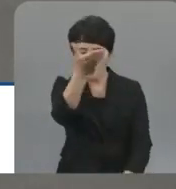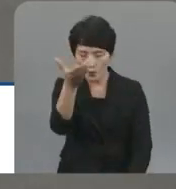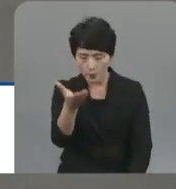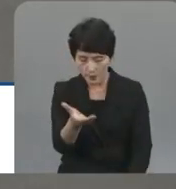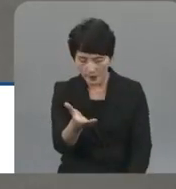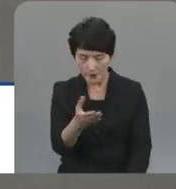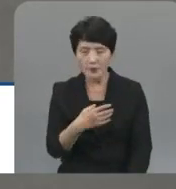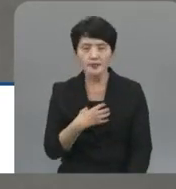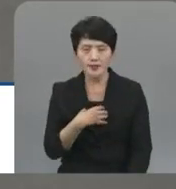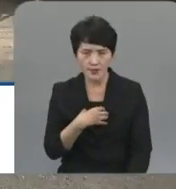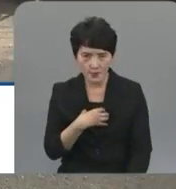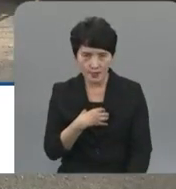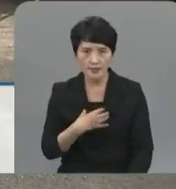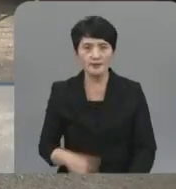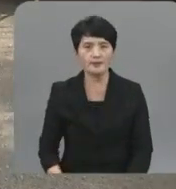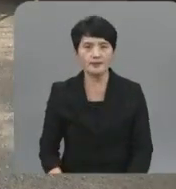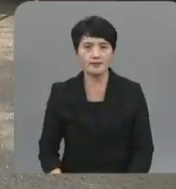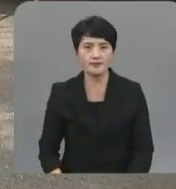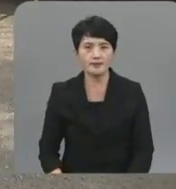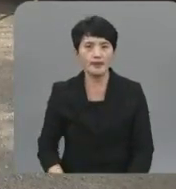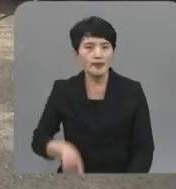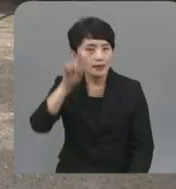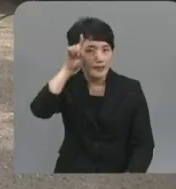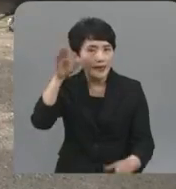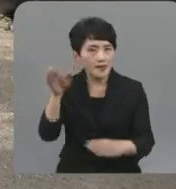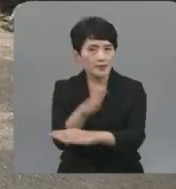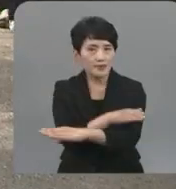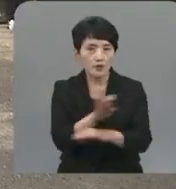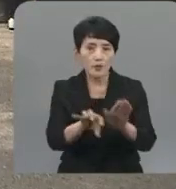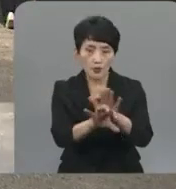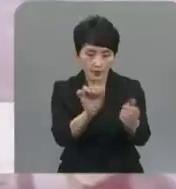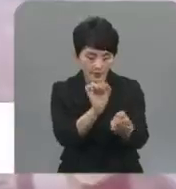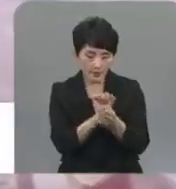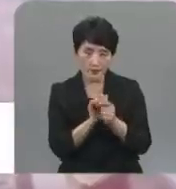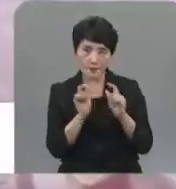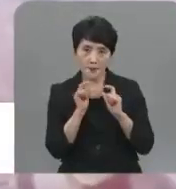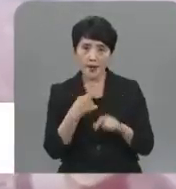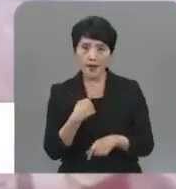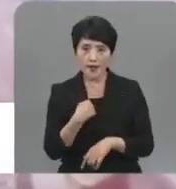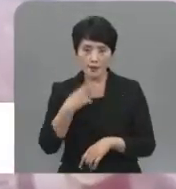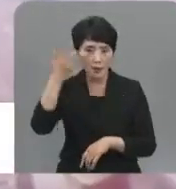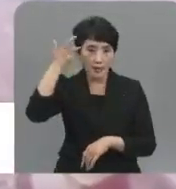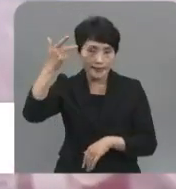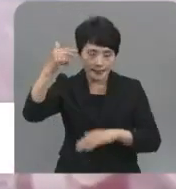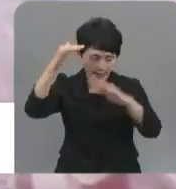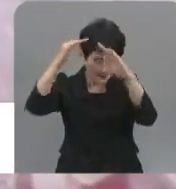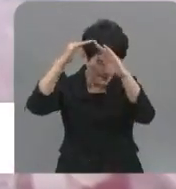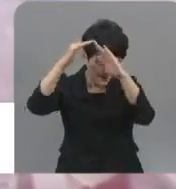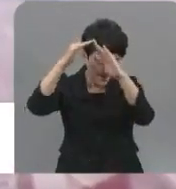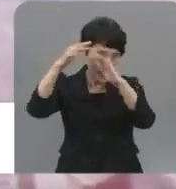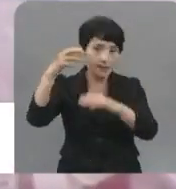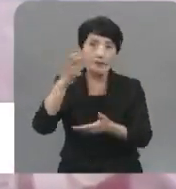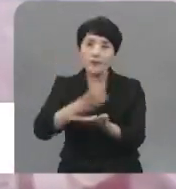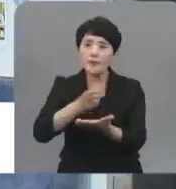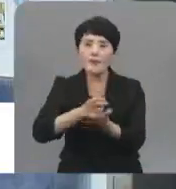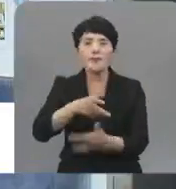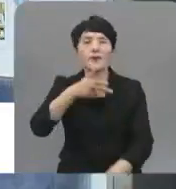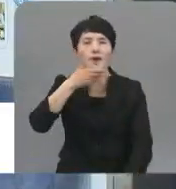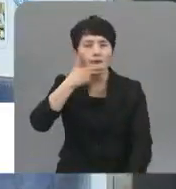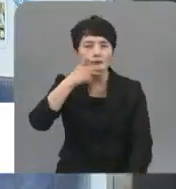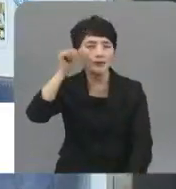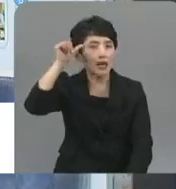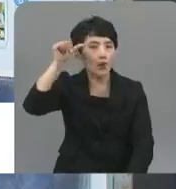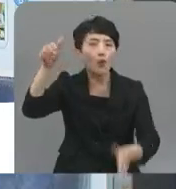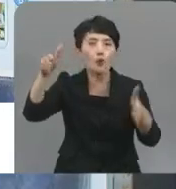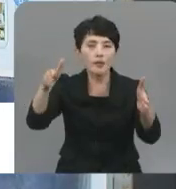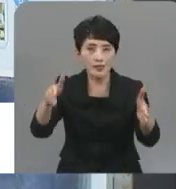sau 3 năm 4 tháng theo đó Hàn Quốc sẽ chính thức hạ mức cảnh báo nguy cơ bệnh truyền nhiễm đối với Dịch covid-19 từ nghiêm trọng xuống cảnh giác